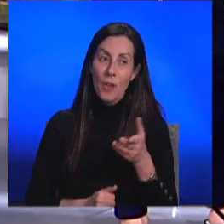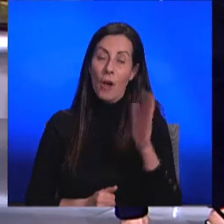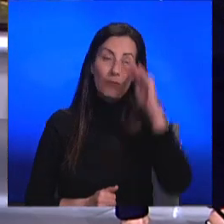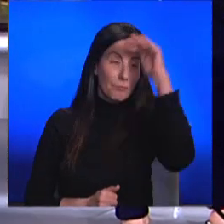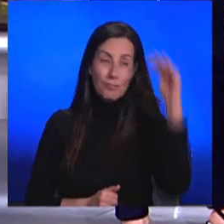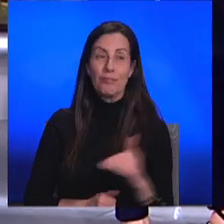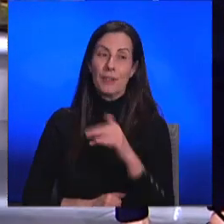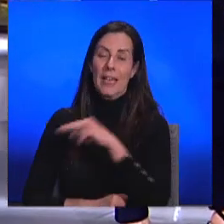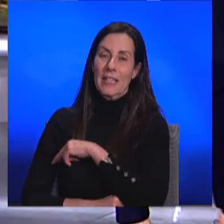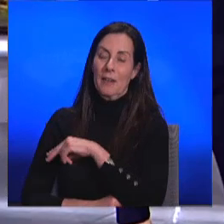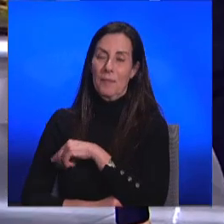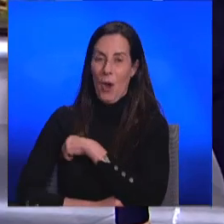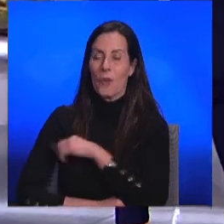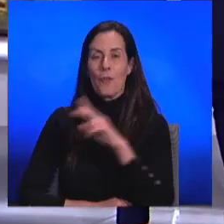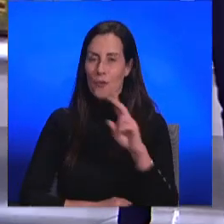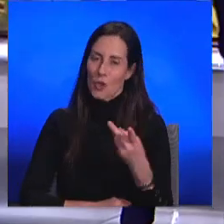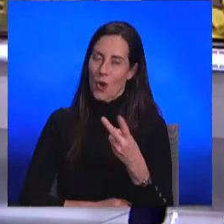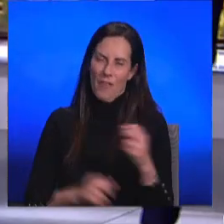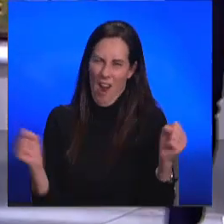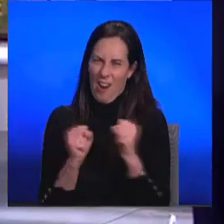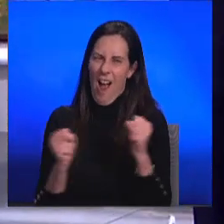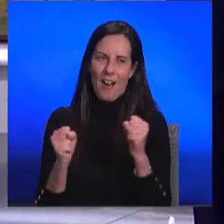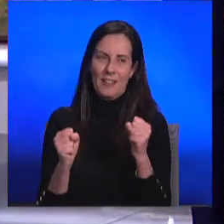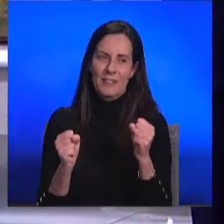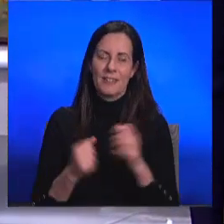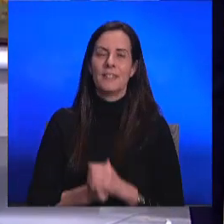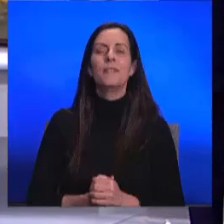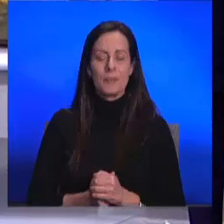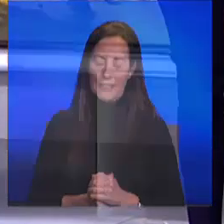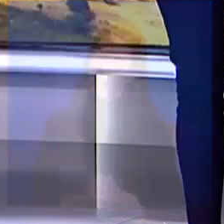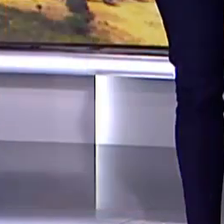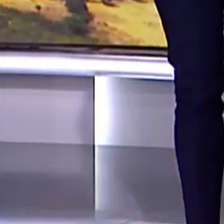ירידה בטמפרטורות ושוב יעשה קר מהרגיל לעונה. עד כאן וערב טוב.